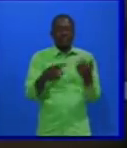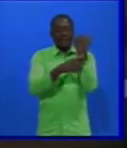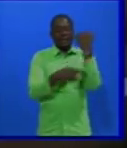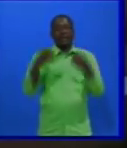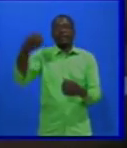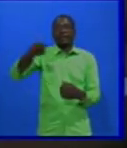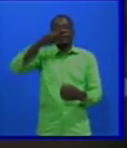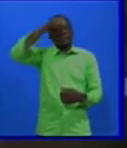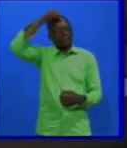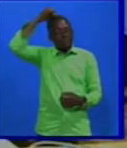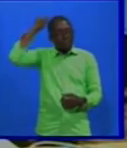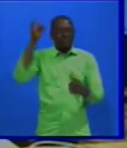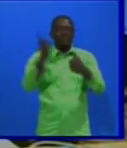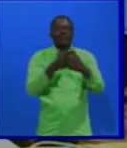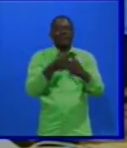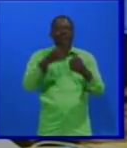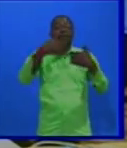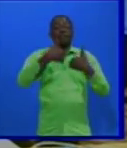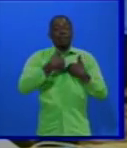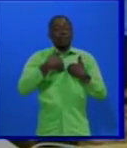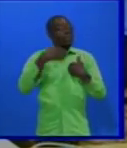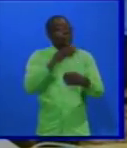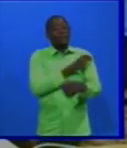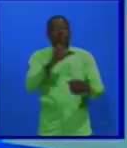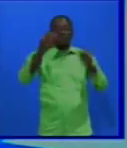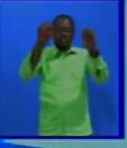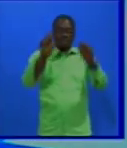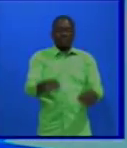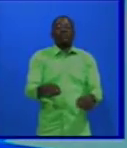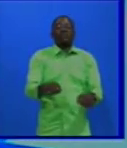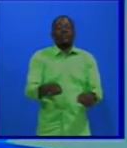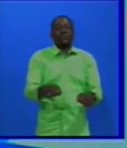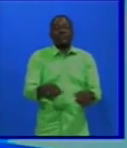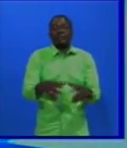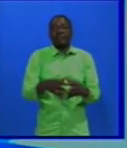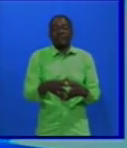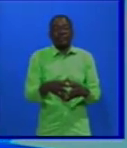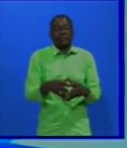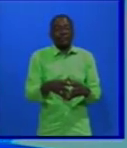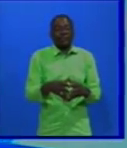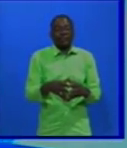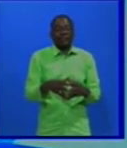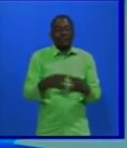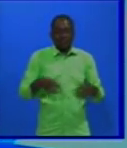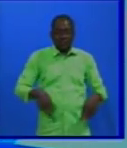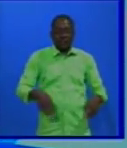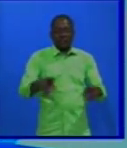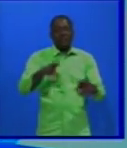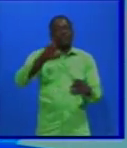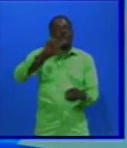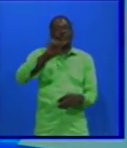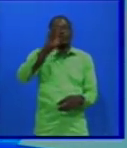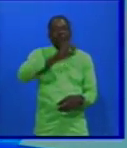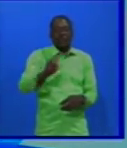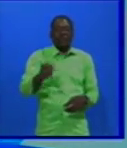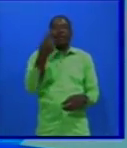sont les premières à bénéficier de ce renforcement de capacité. Une rue de l'arrondissement 1 de Ouagadougou porte